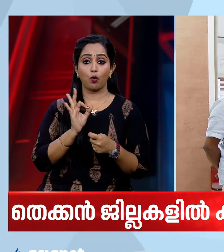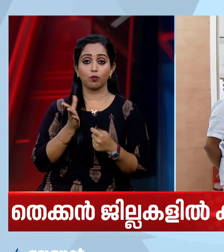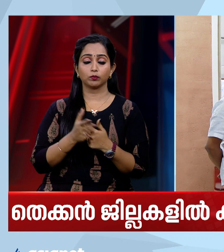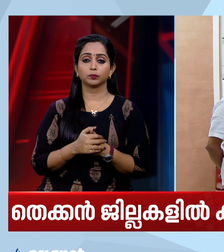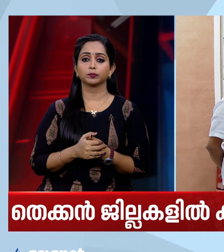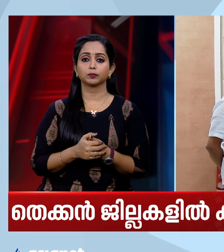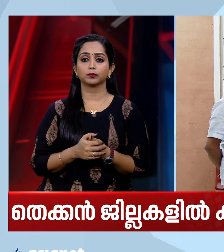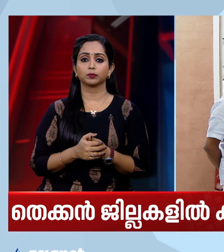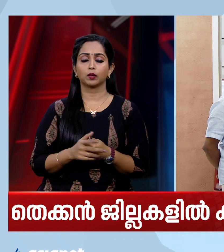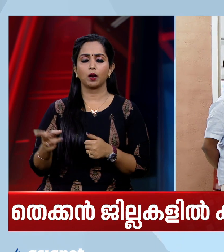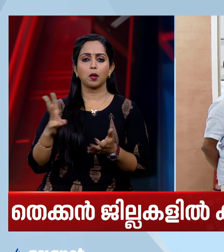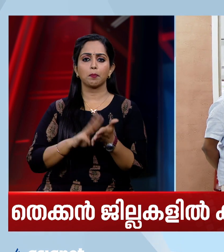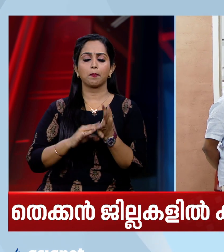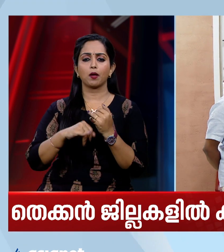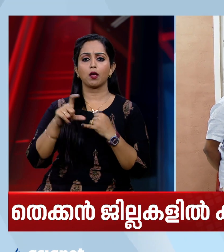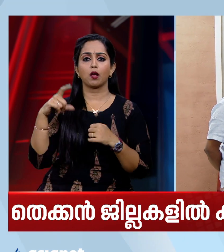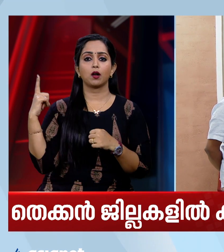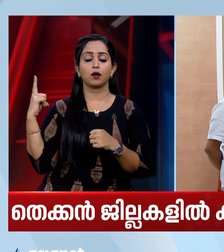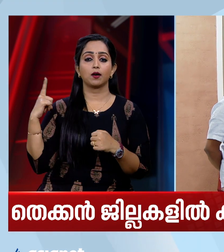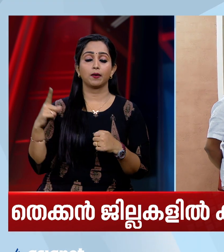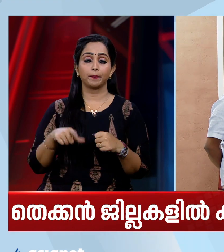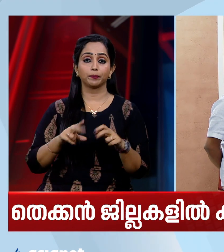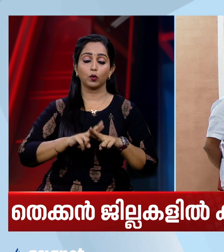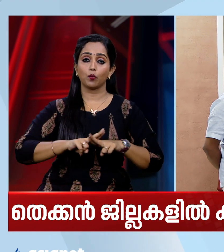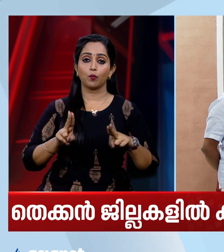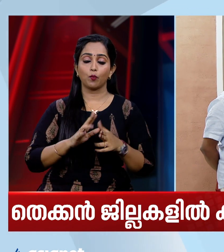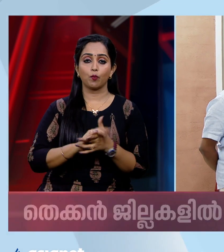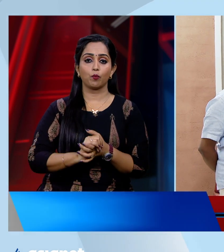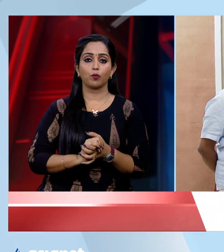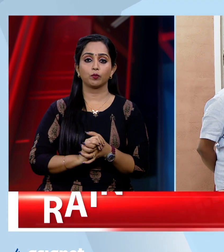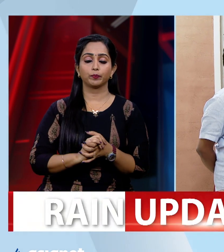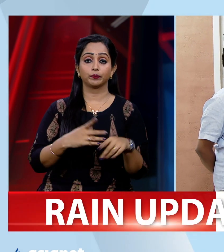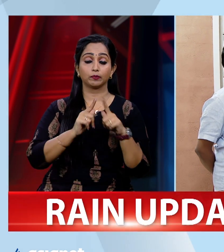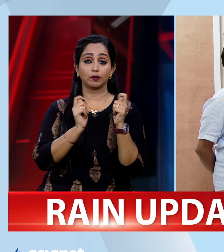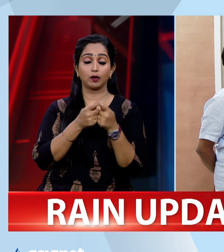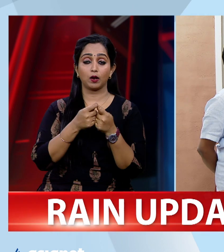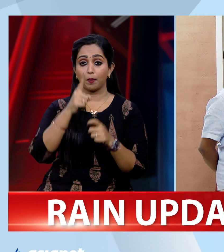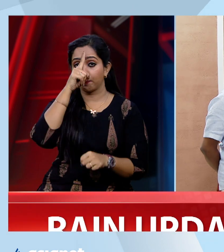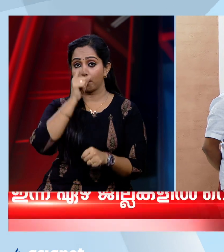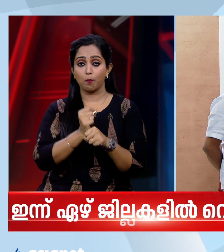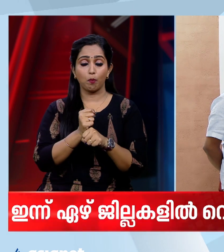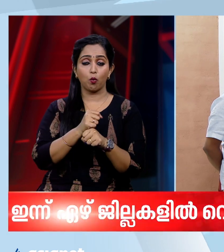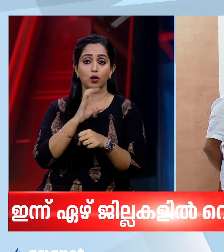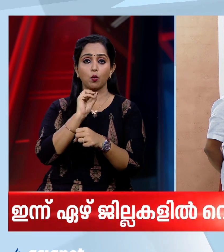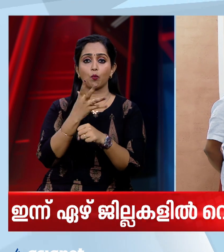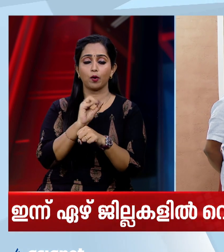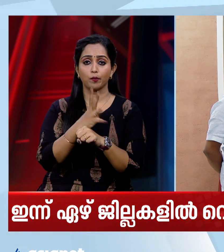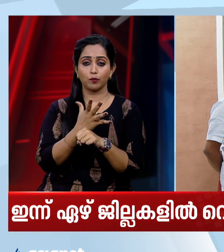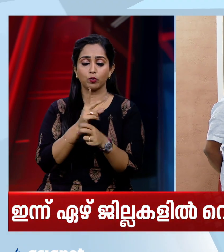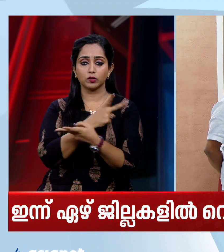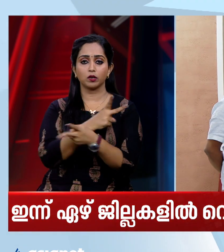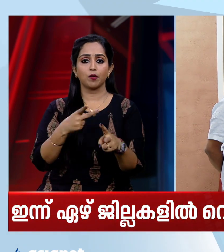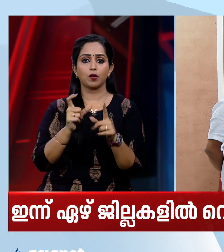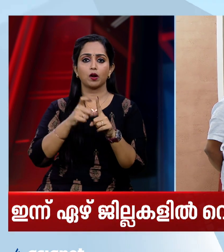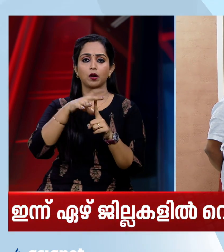ഇവിടെ മെമ്പർ സെക്രട്ടറിയുടെ നേതൃത്വത്തിൽ ഇവിടെ എല്ലാ വിവിധ സേനാവിഭാഗങ്ങൾ, പോലീസ്, ഫയർഫോഴ്സ്, റവന്യൂ,